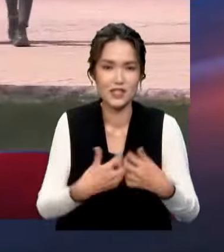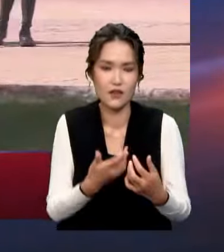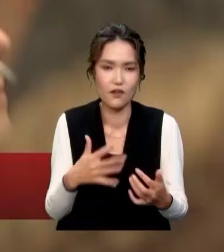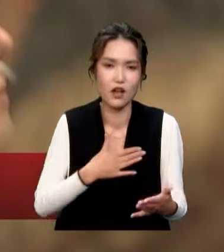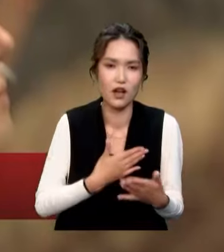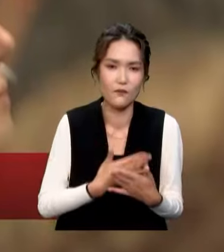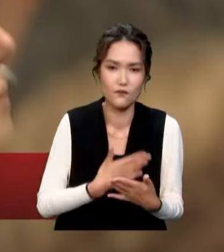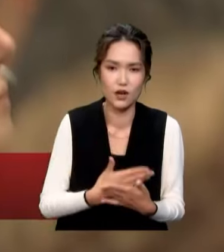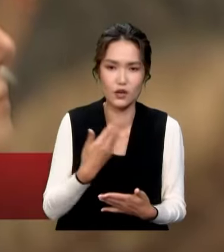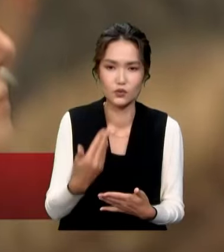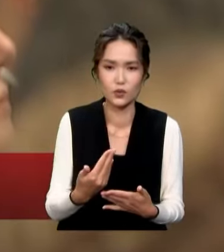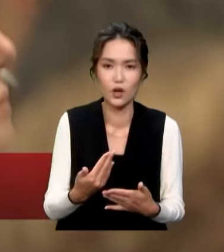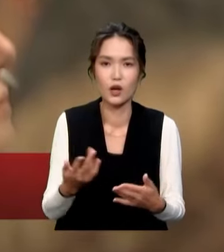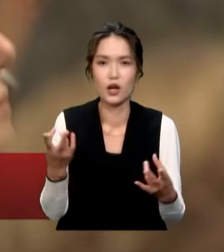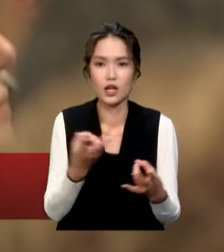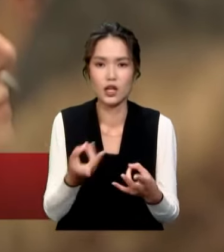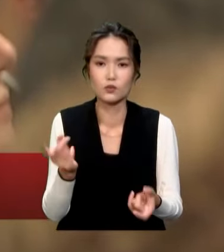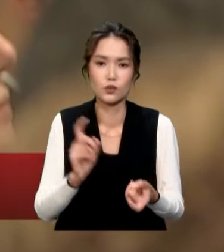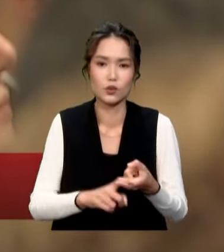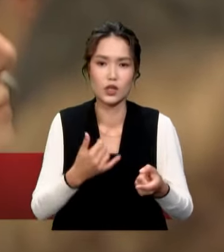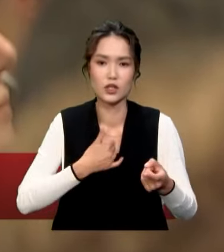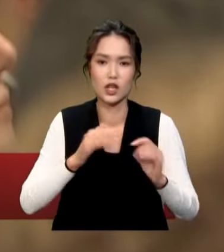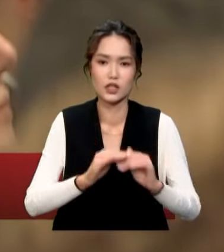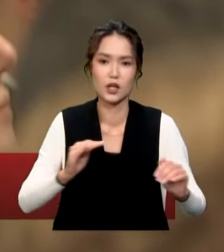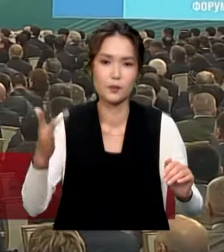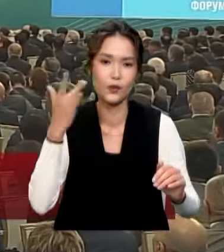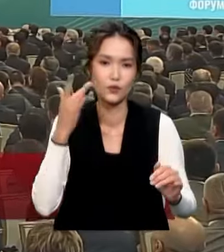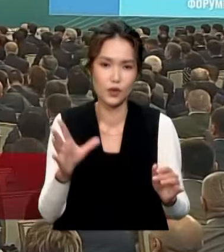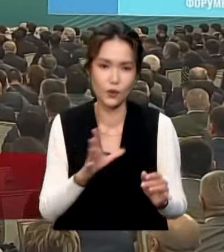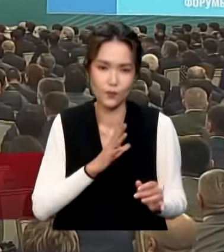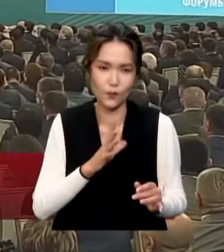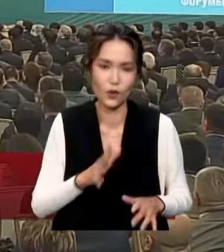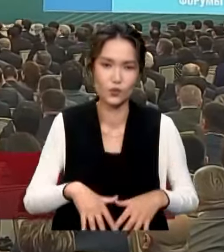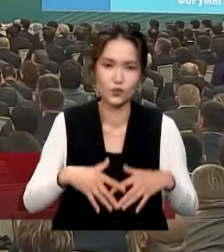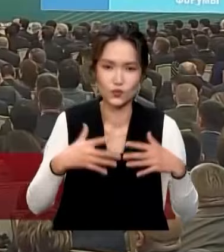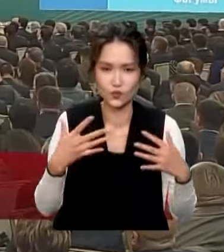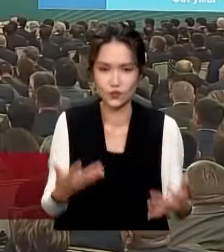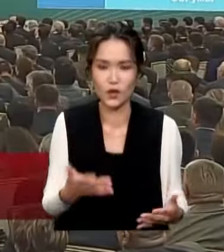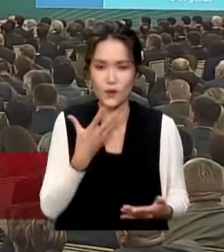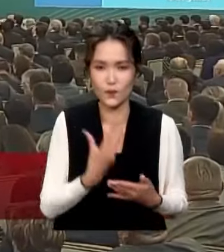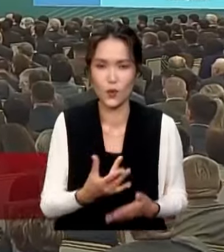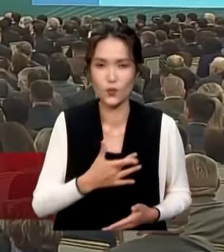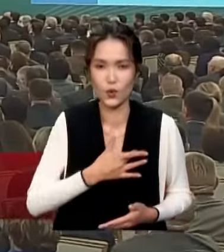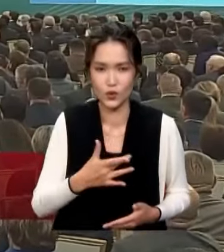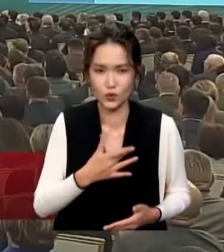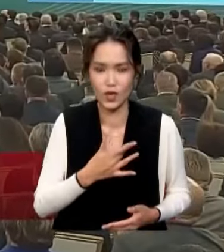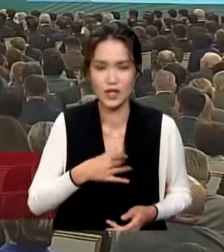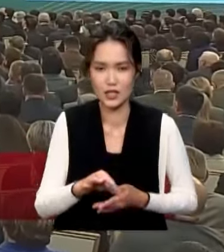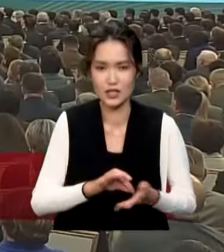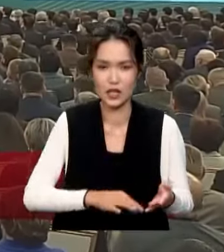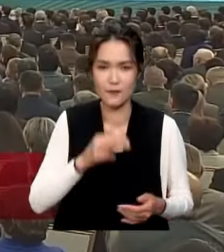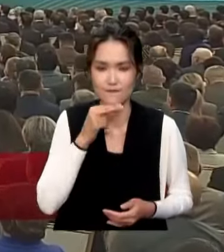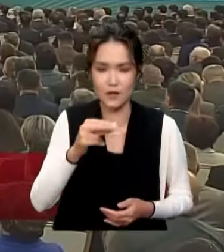активность. Любая трагедия, связанная с нашими детьми, всегда отзывается болью в моем сердце. Я сразу же обращаю